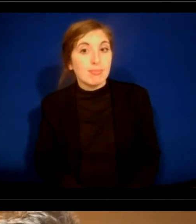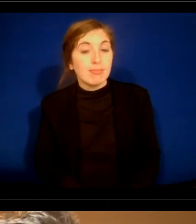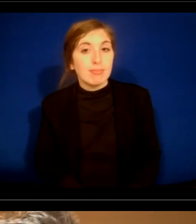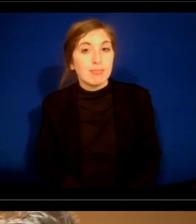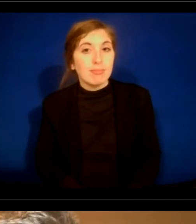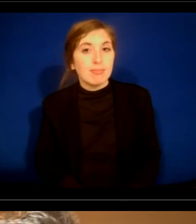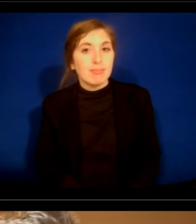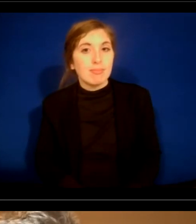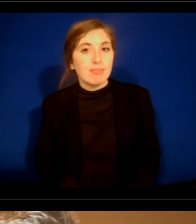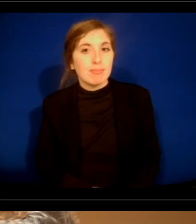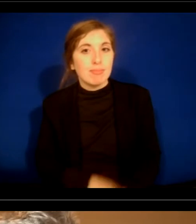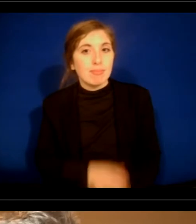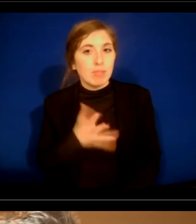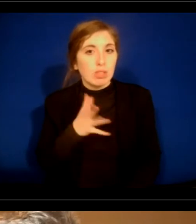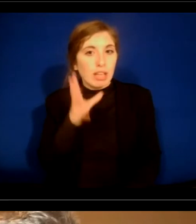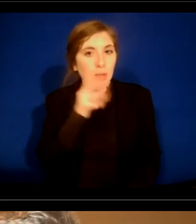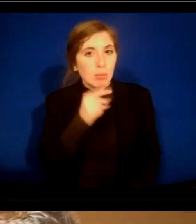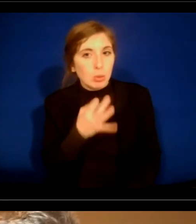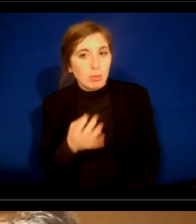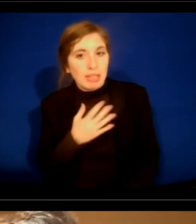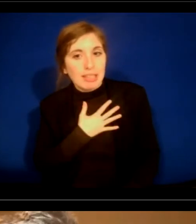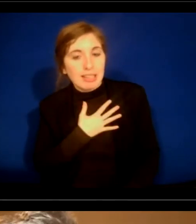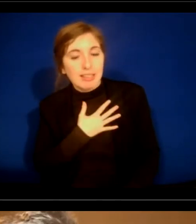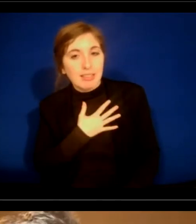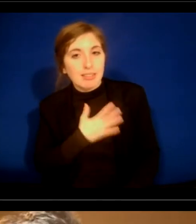se avevo capito bene.